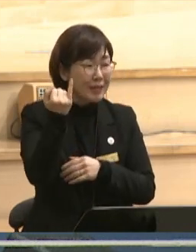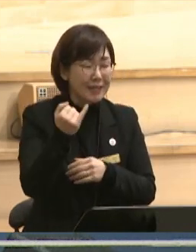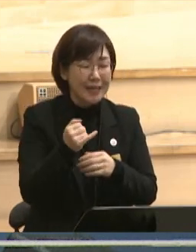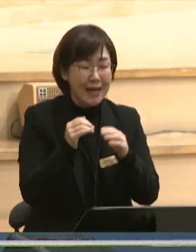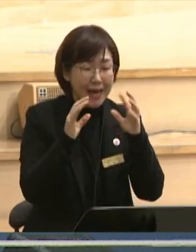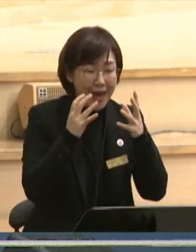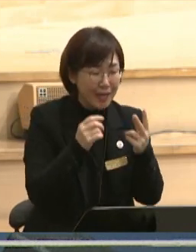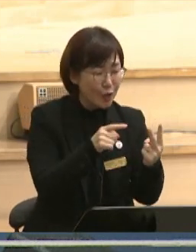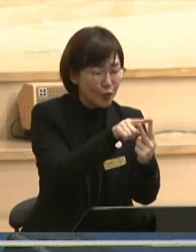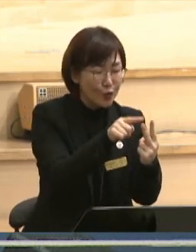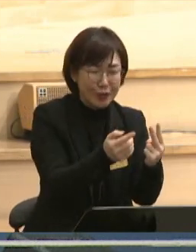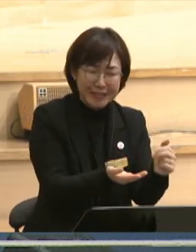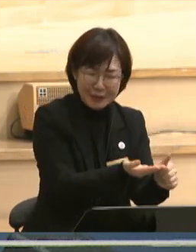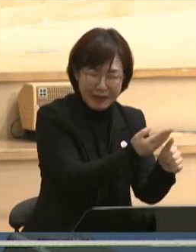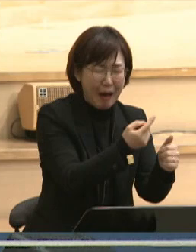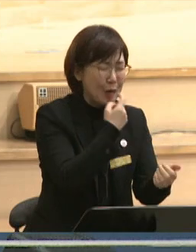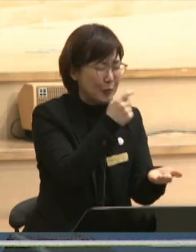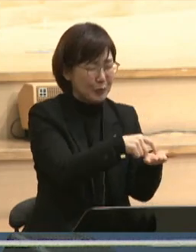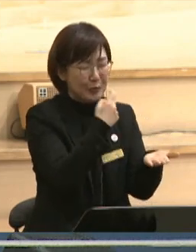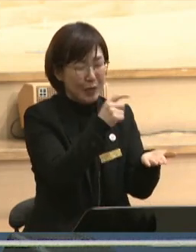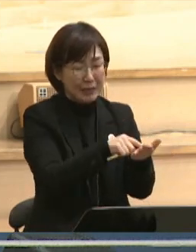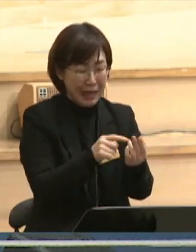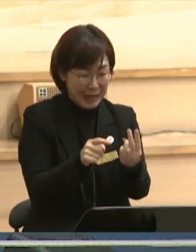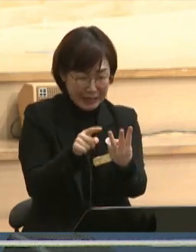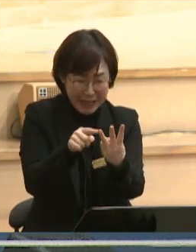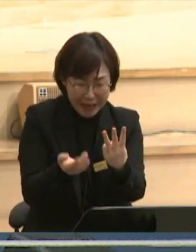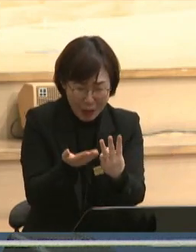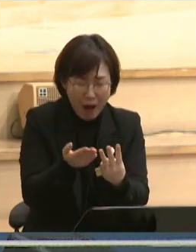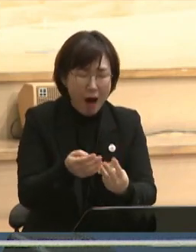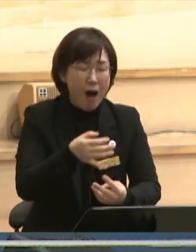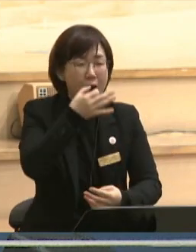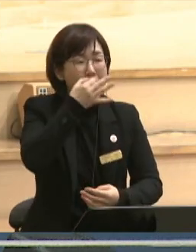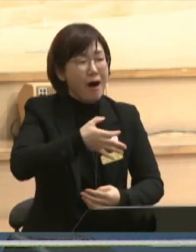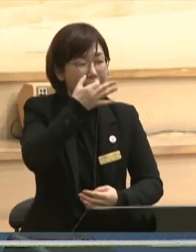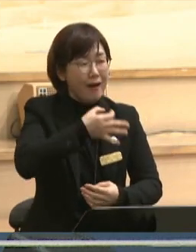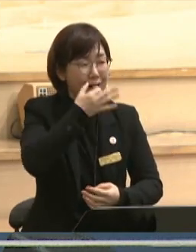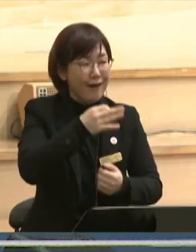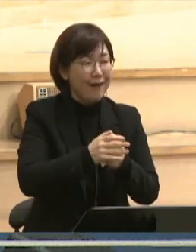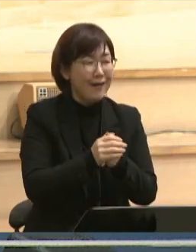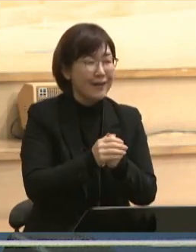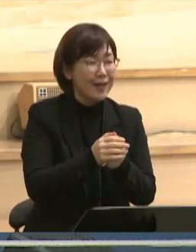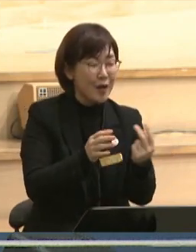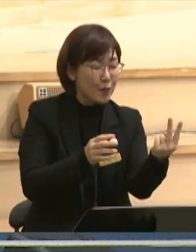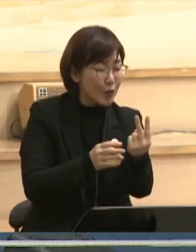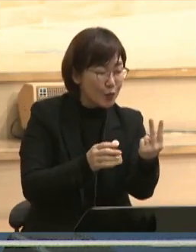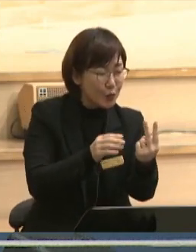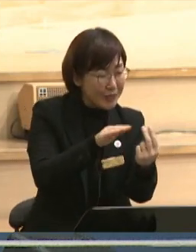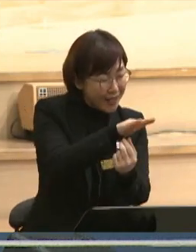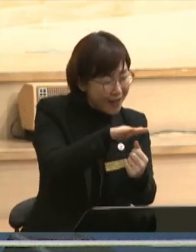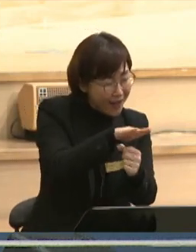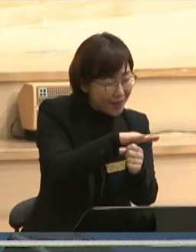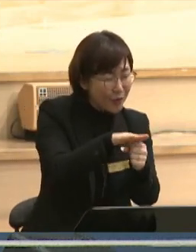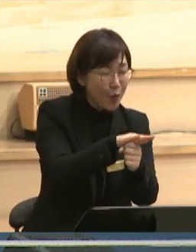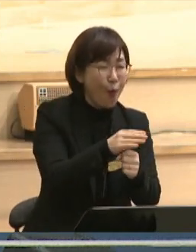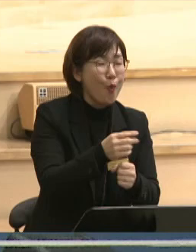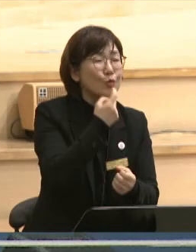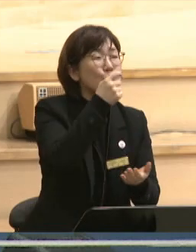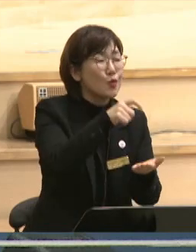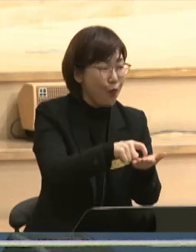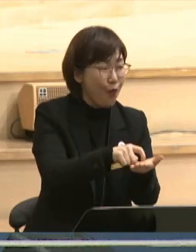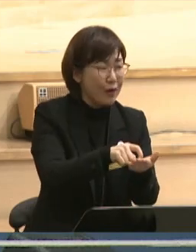키우는 건 차원이 다른 거라 하더라고요 둘이 사랑하는가 하고 셋 이상 사랑하는 건 이건 차원이 다른 문제입니다 그래서 제가